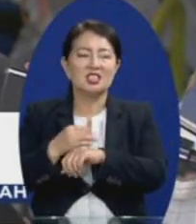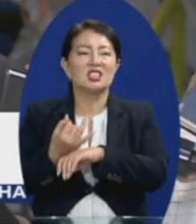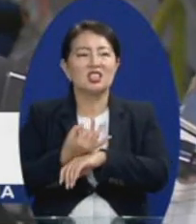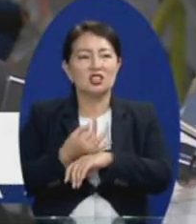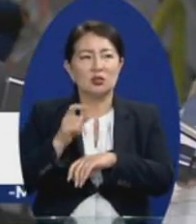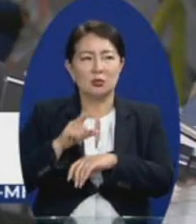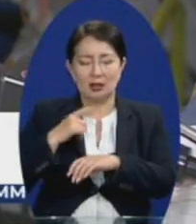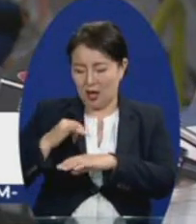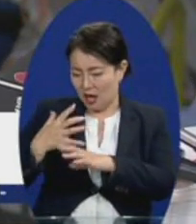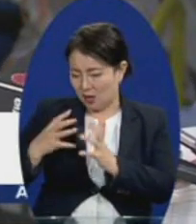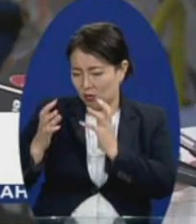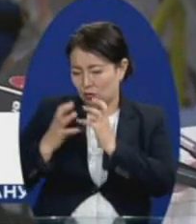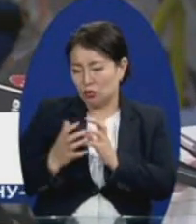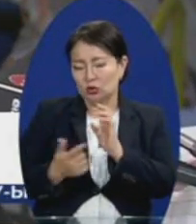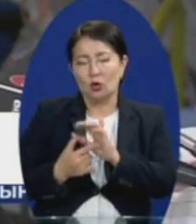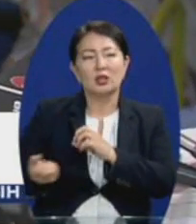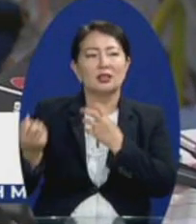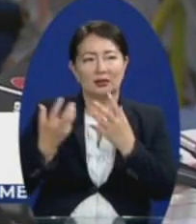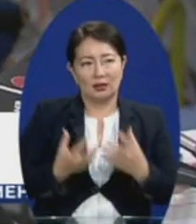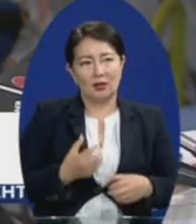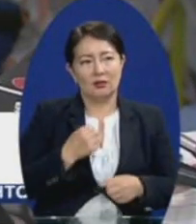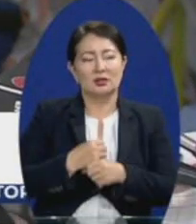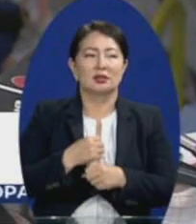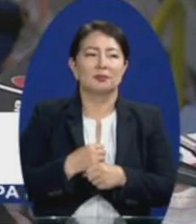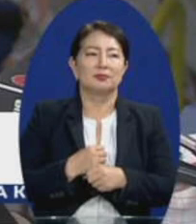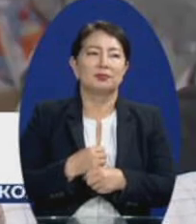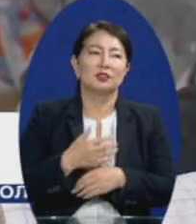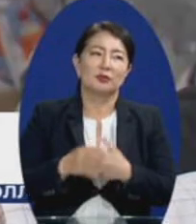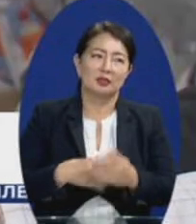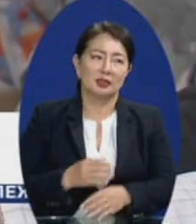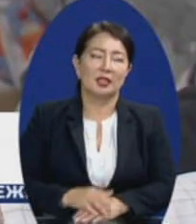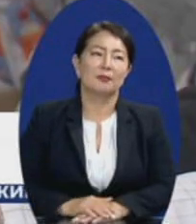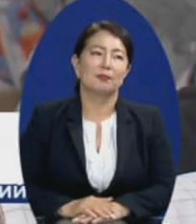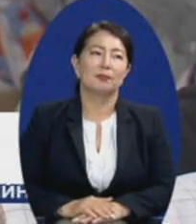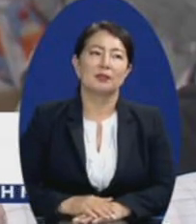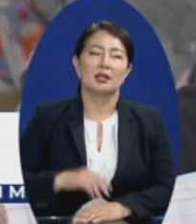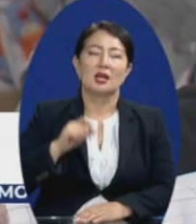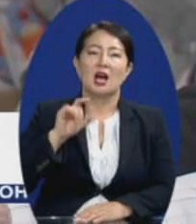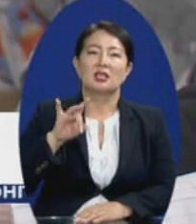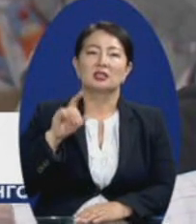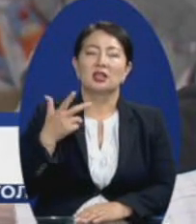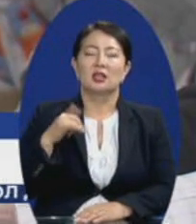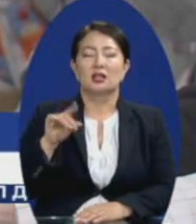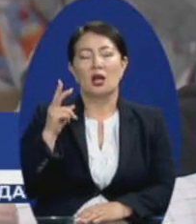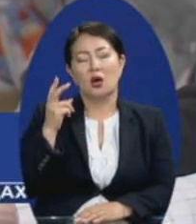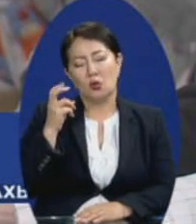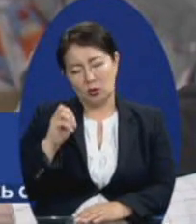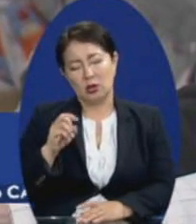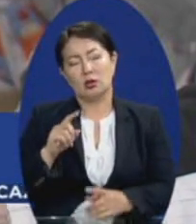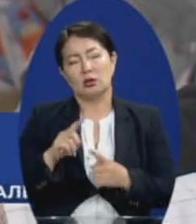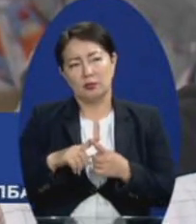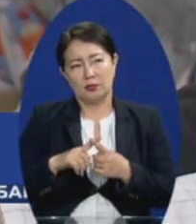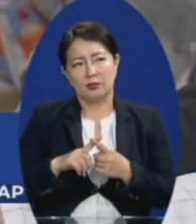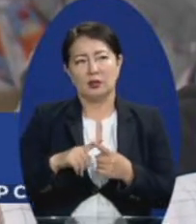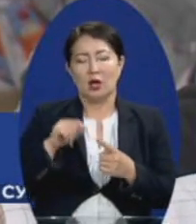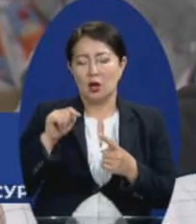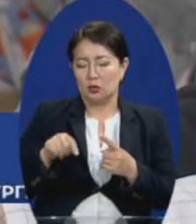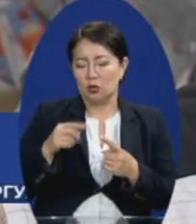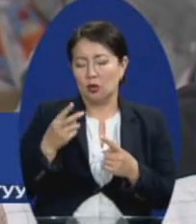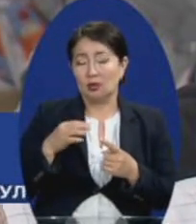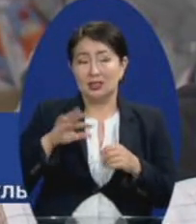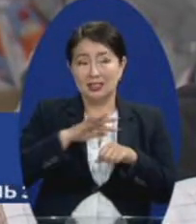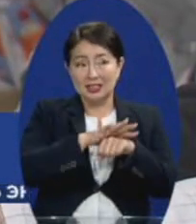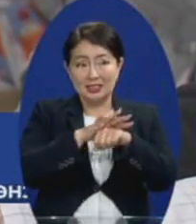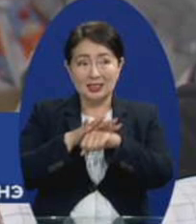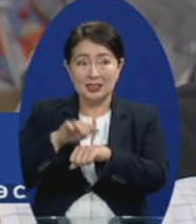ангийн залуучуудын ангийн суурийг тавьж ерөнхийдөө явж байгаа. Эрсдэлтийн үеийн ч юм уу тэгээд яг тухайн үед одоо нисдэг төвөн дээр